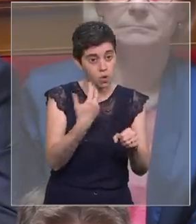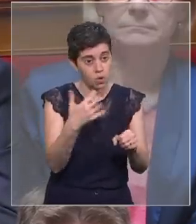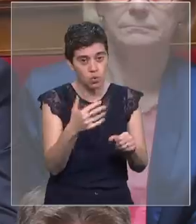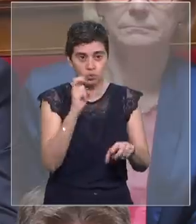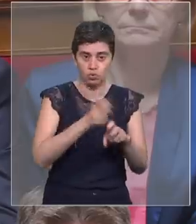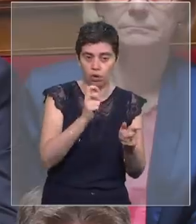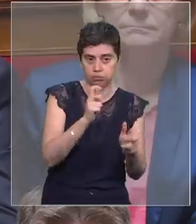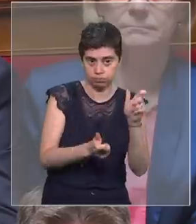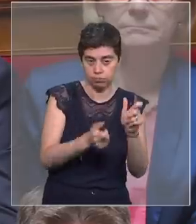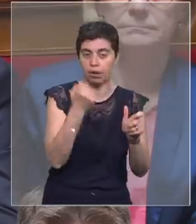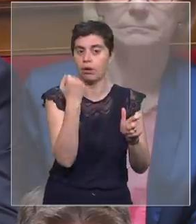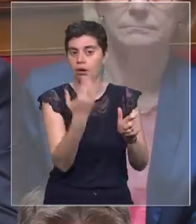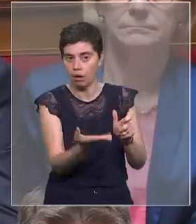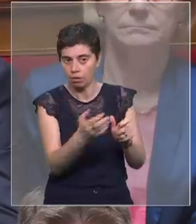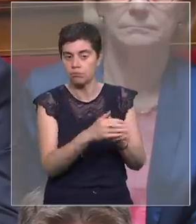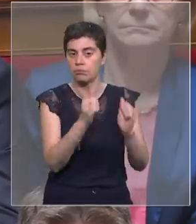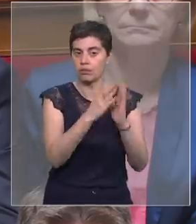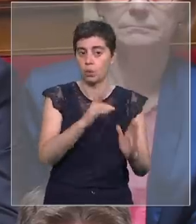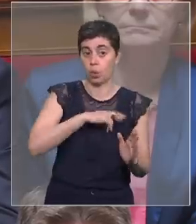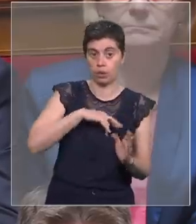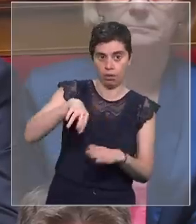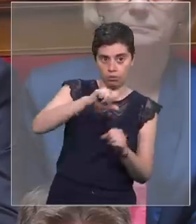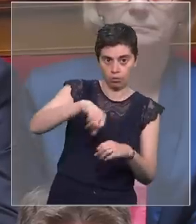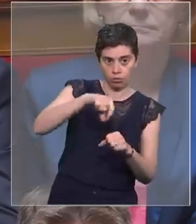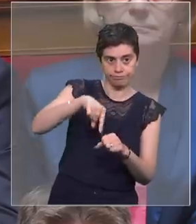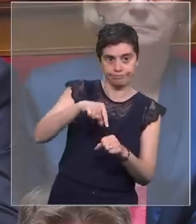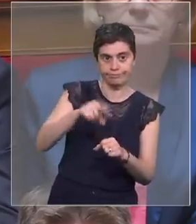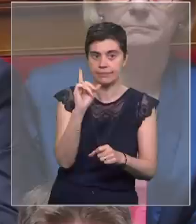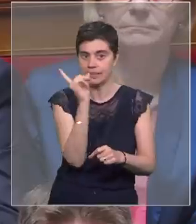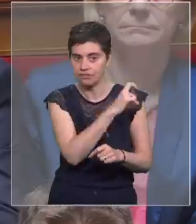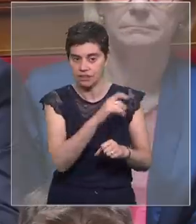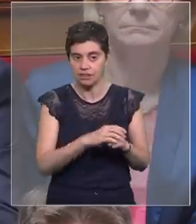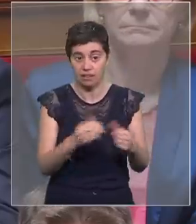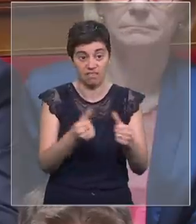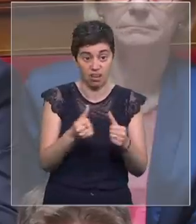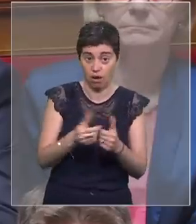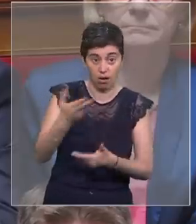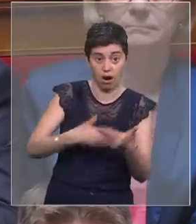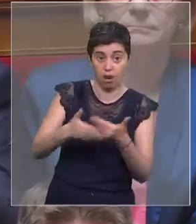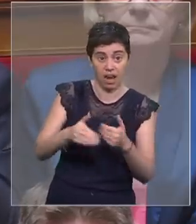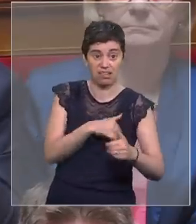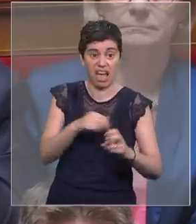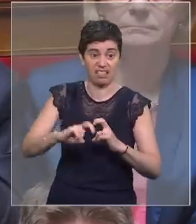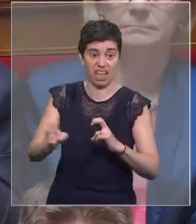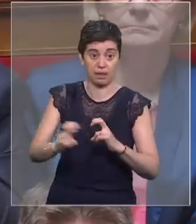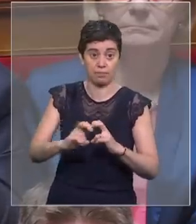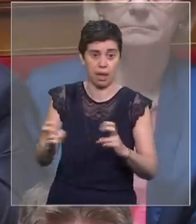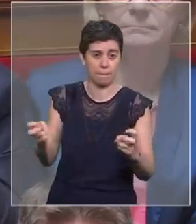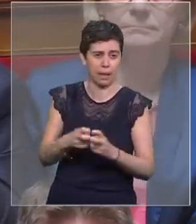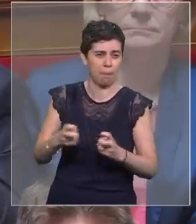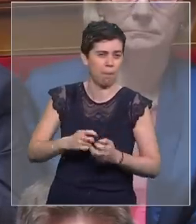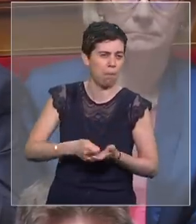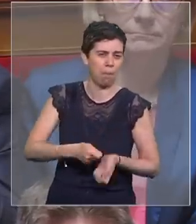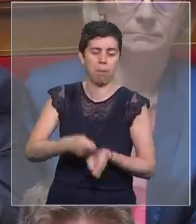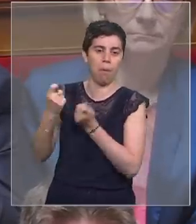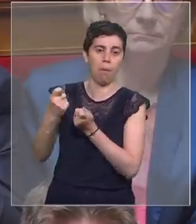en outre faire face à des difficultés de recrutement qui les contraignent à recourir à l'intérim, dont le coût excessif grève plus